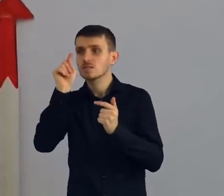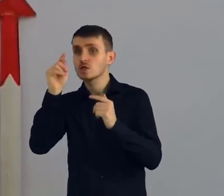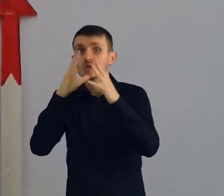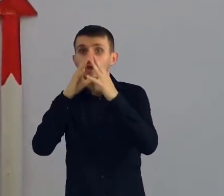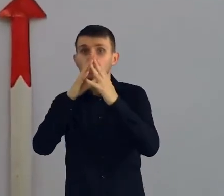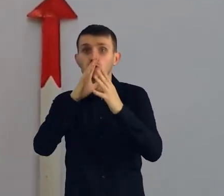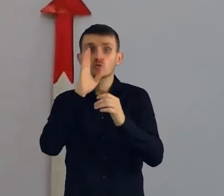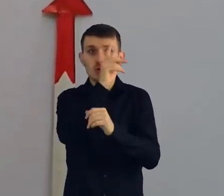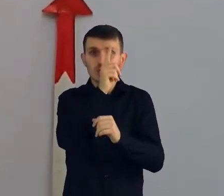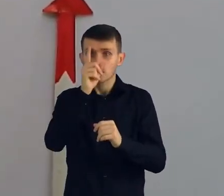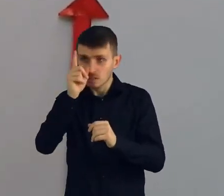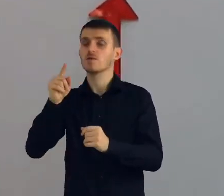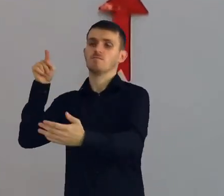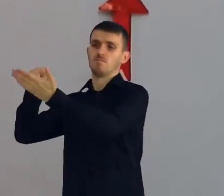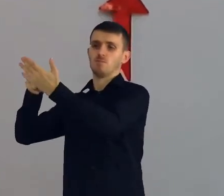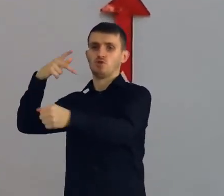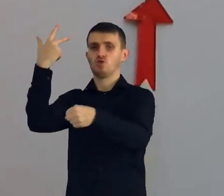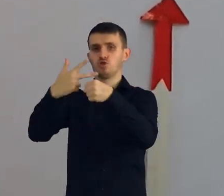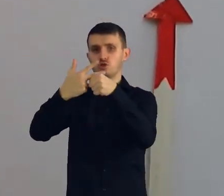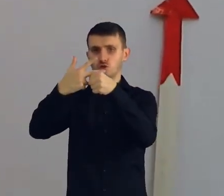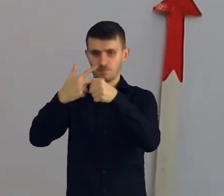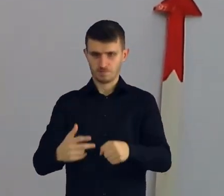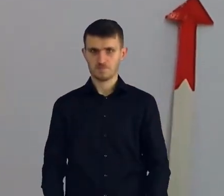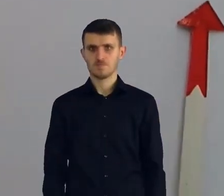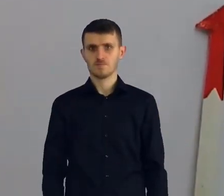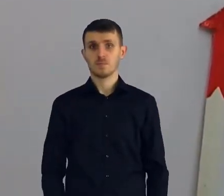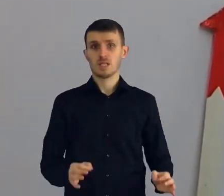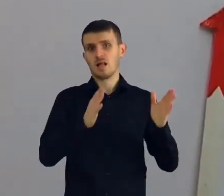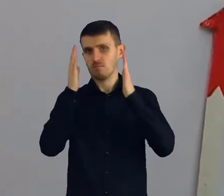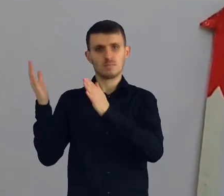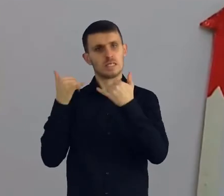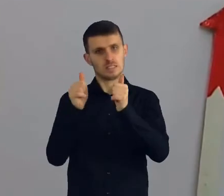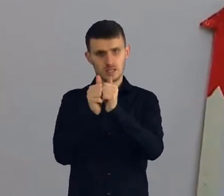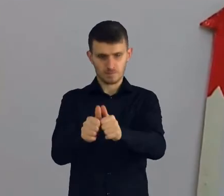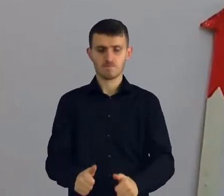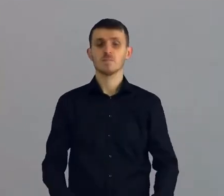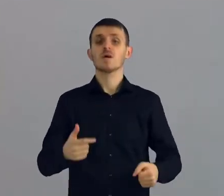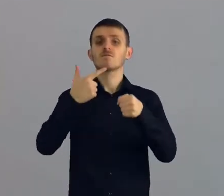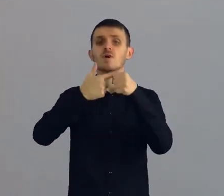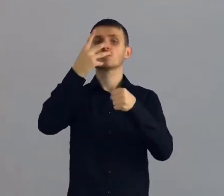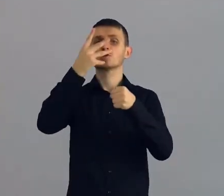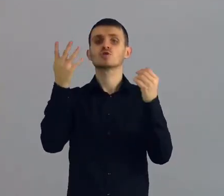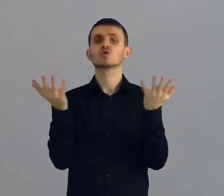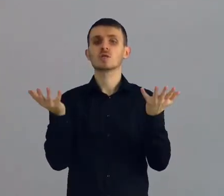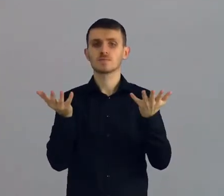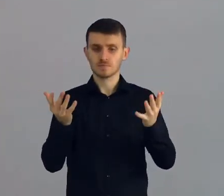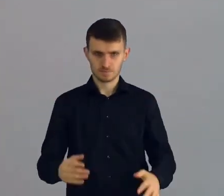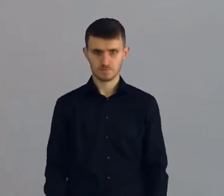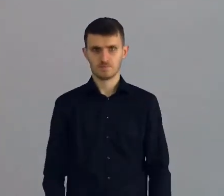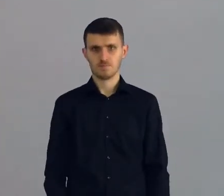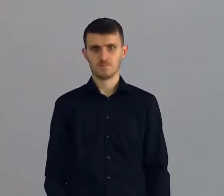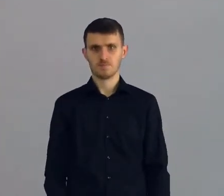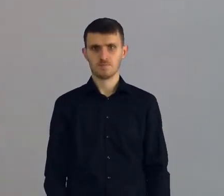6 7 8 9 10 następne zadanie gdzie na osi liczbowej